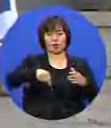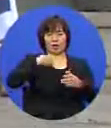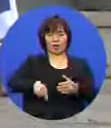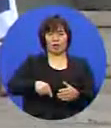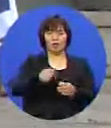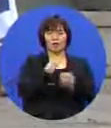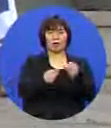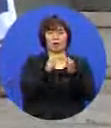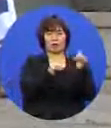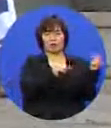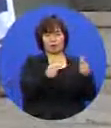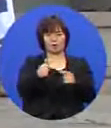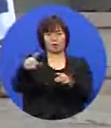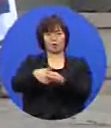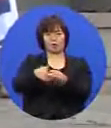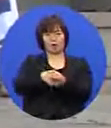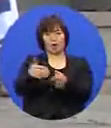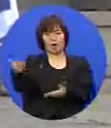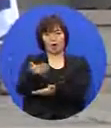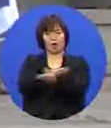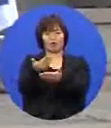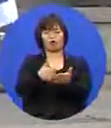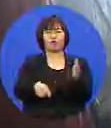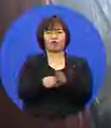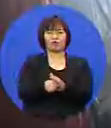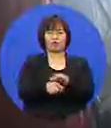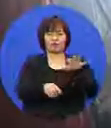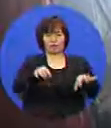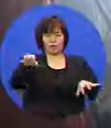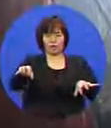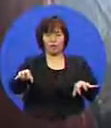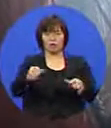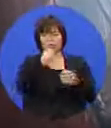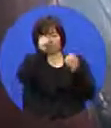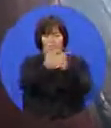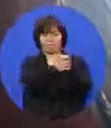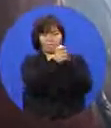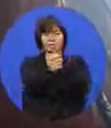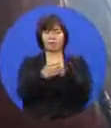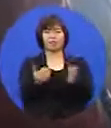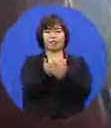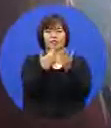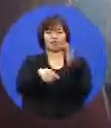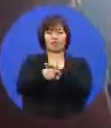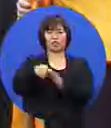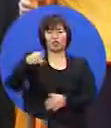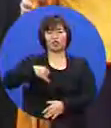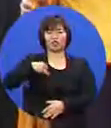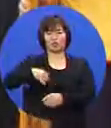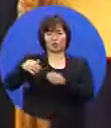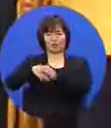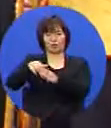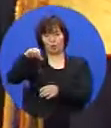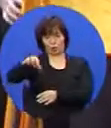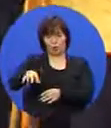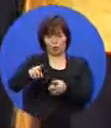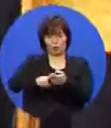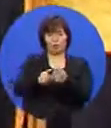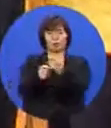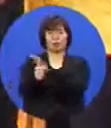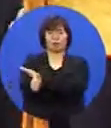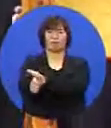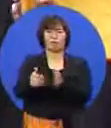불교인들이 불교 문화 교류를 통해 양국의 우호 증진을 위해서 중국 불교의 성지인 하문을